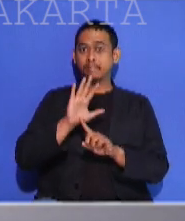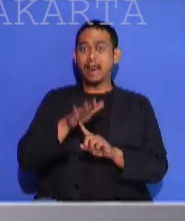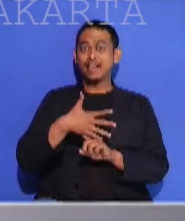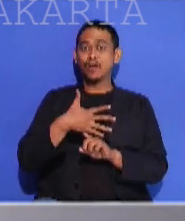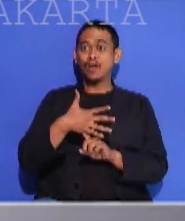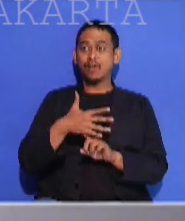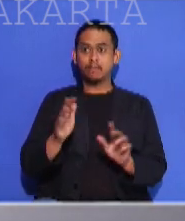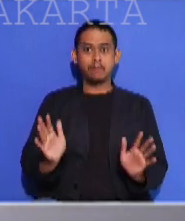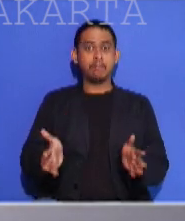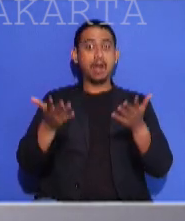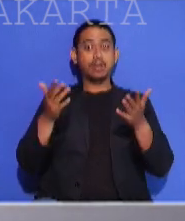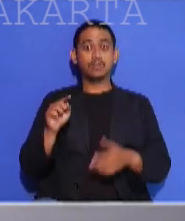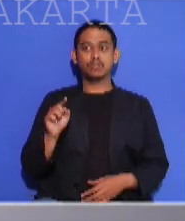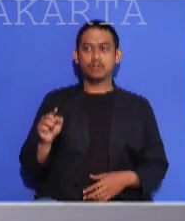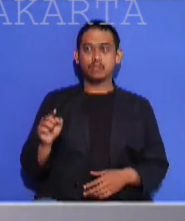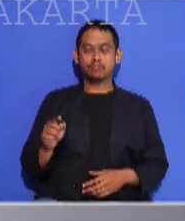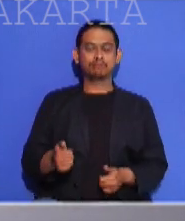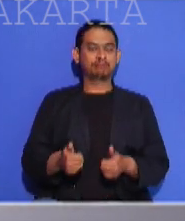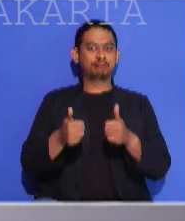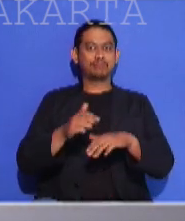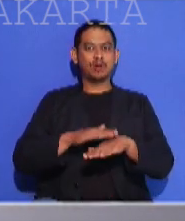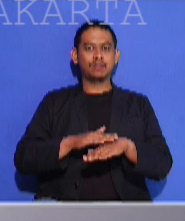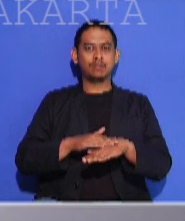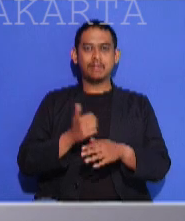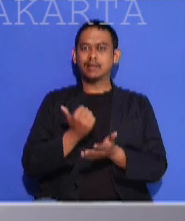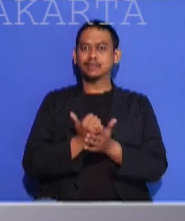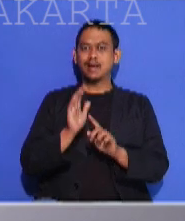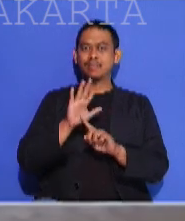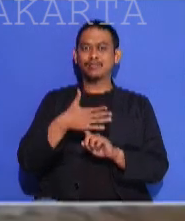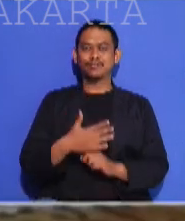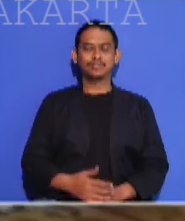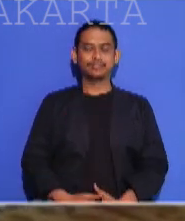asli Bantul dan akan lebih masif melibatkan generasi muda kabupaten